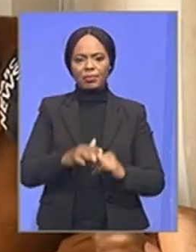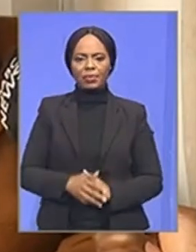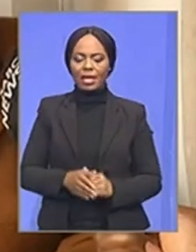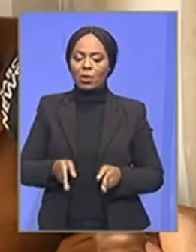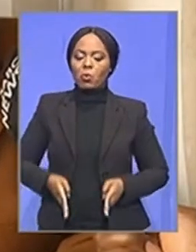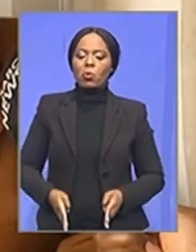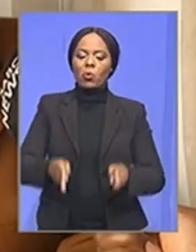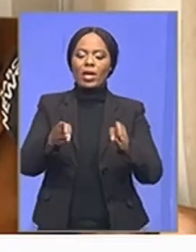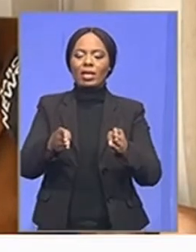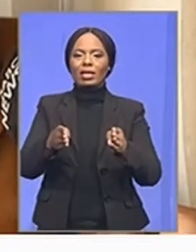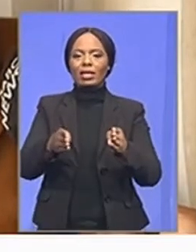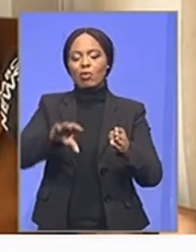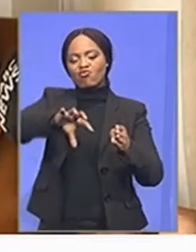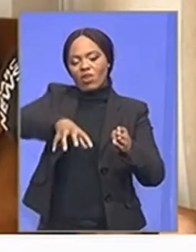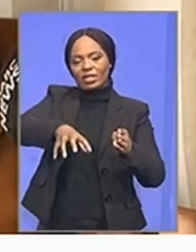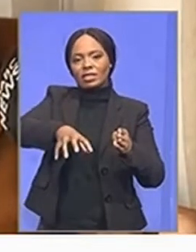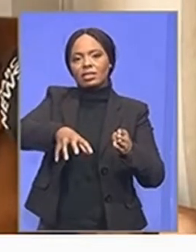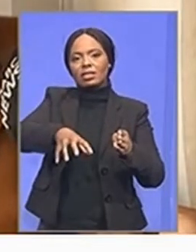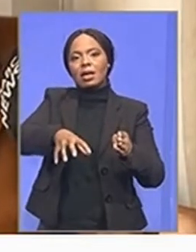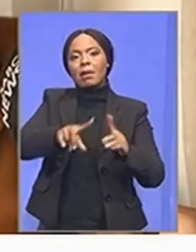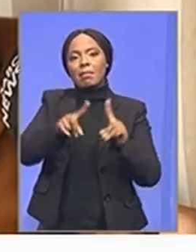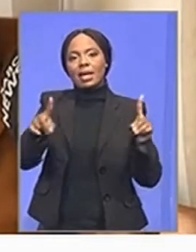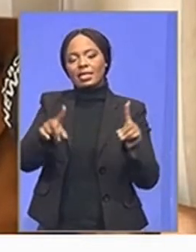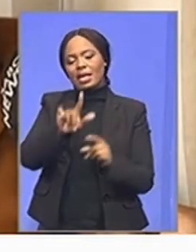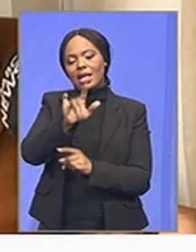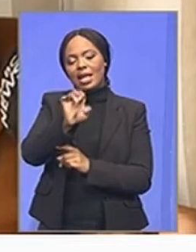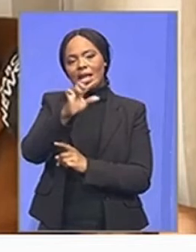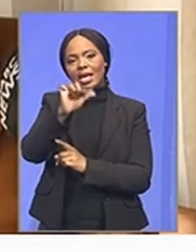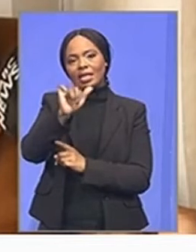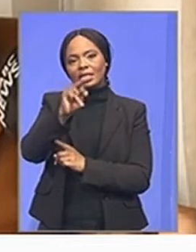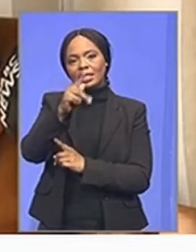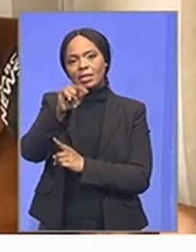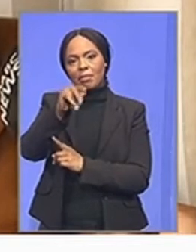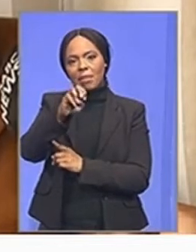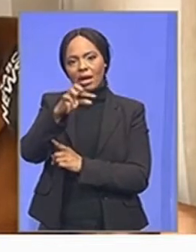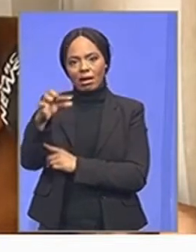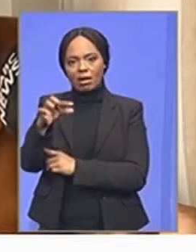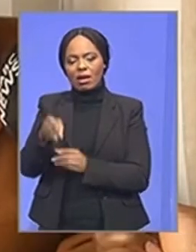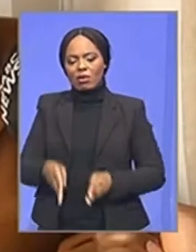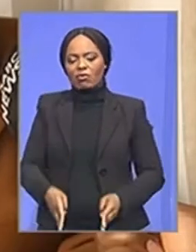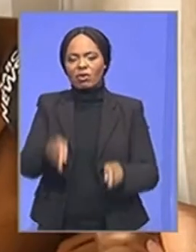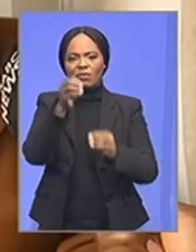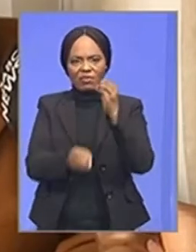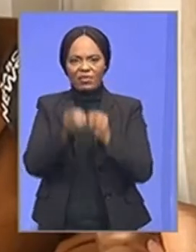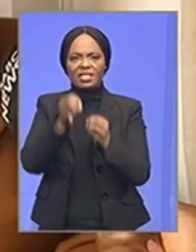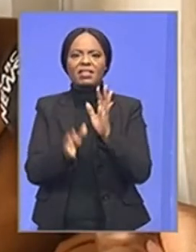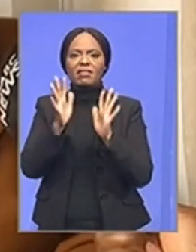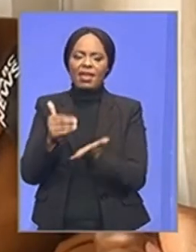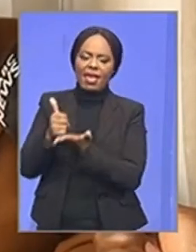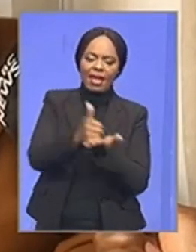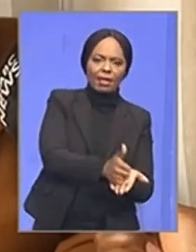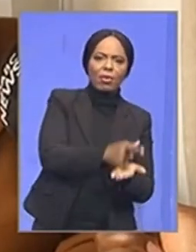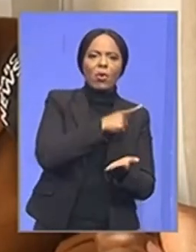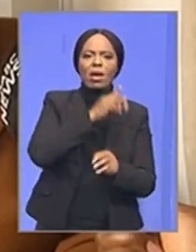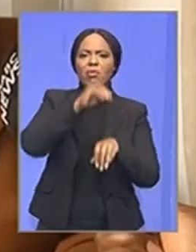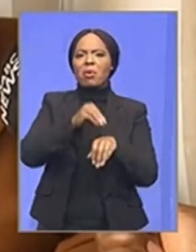ka gore e mo Lichtenburg re hostile tsela ntse re thusa gore re kgone go bankanya tsela ele gangwe le gape gore go sana le mathata a gore